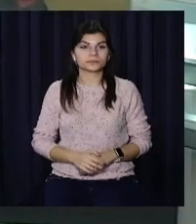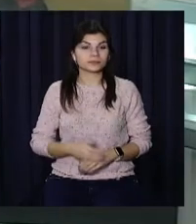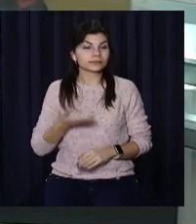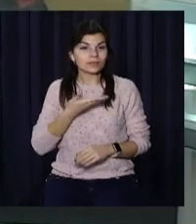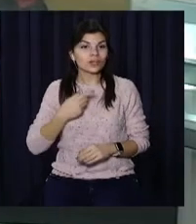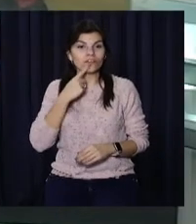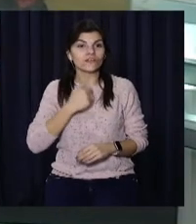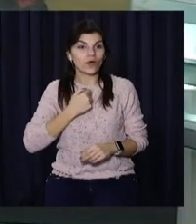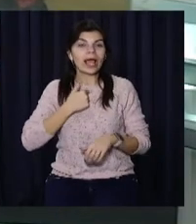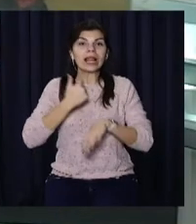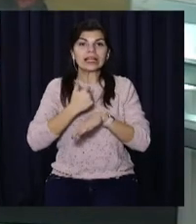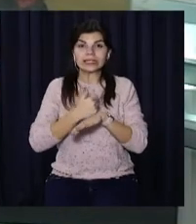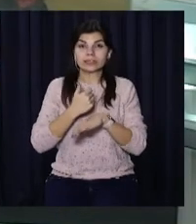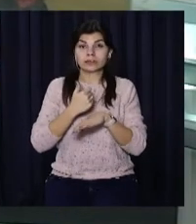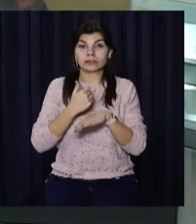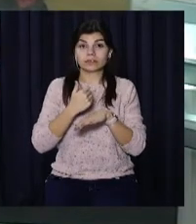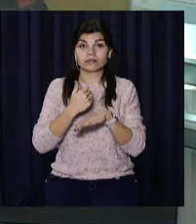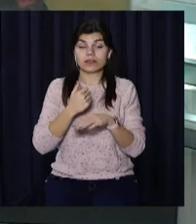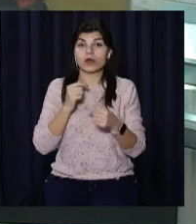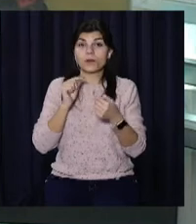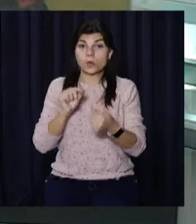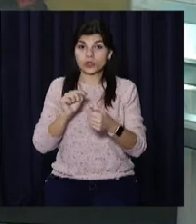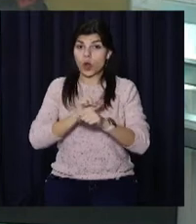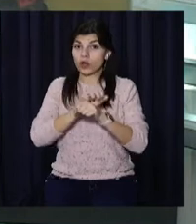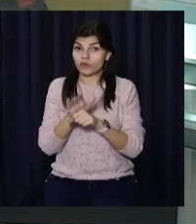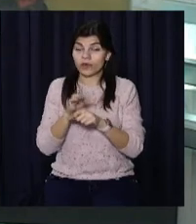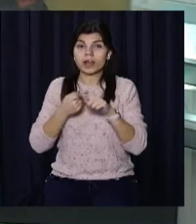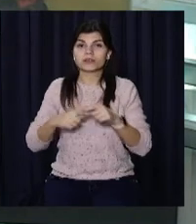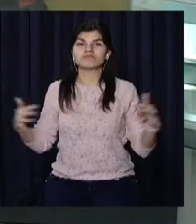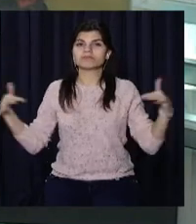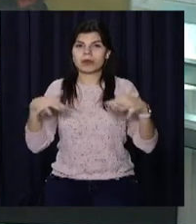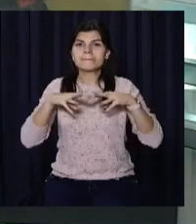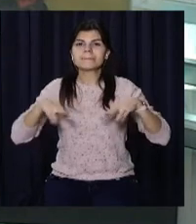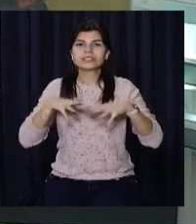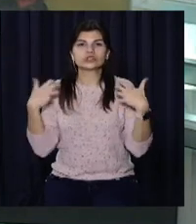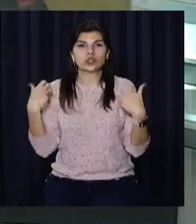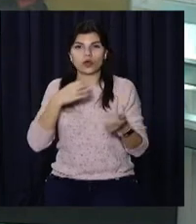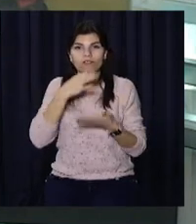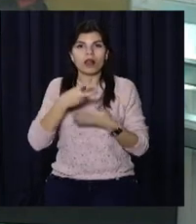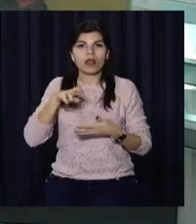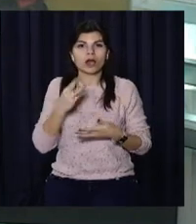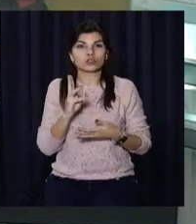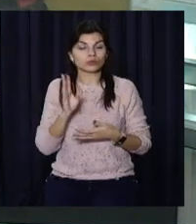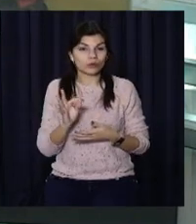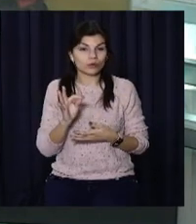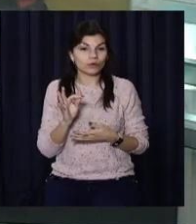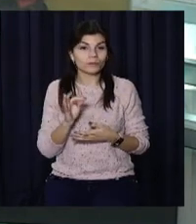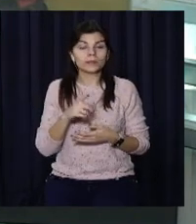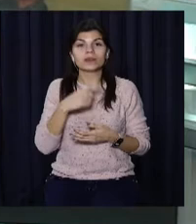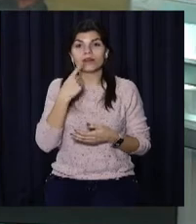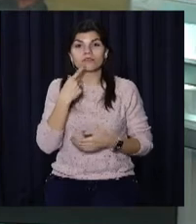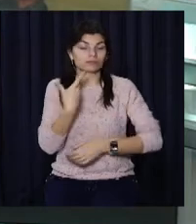військові лідери в Україні з вакцинації проти ковід. Про це заявив на брифінгу міністр охорони здоров'я Віктор Ляшко. Наразі